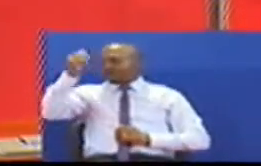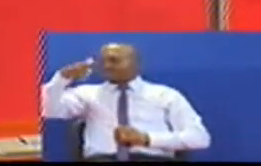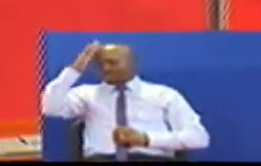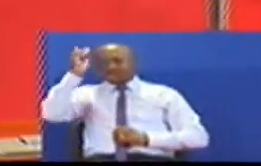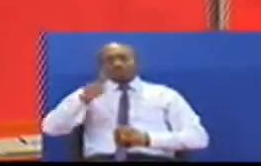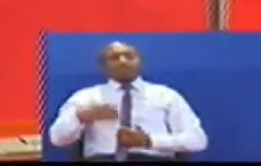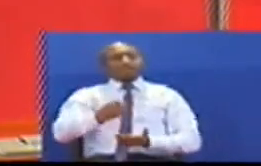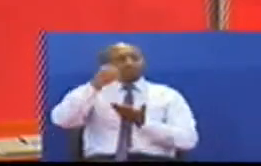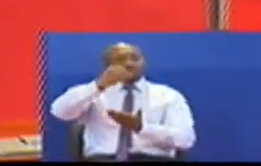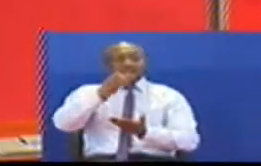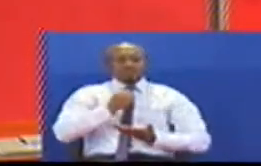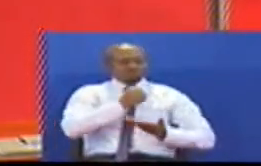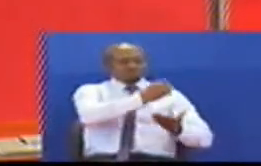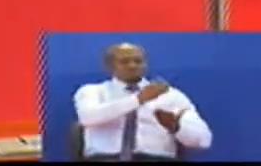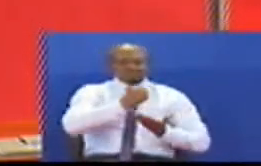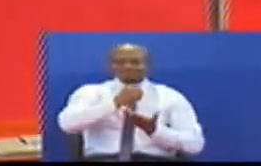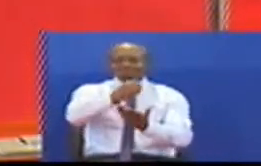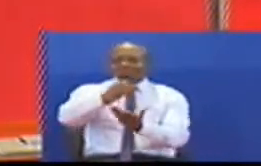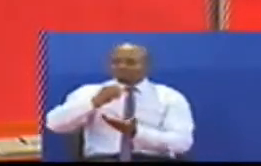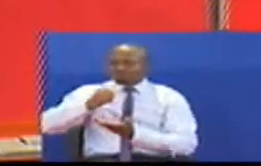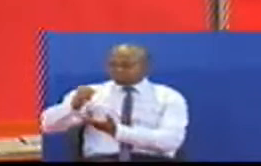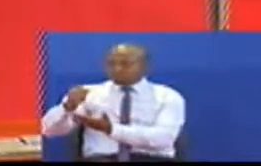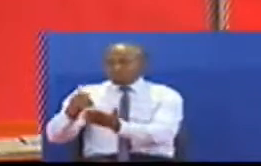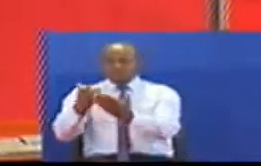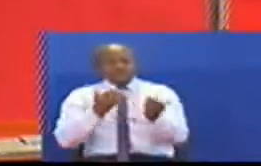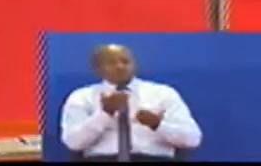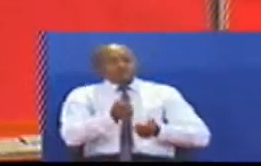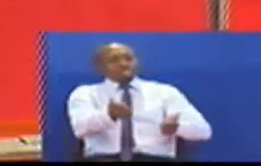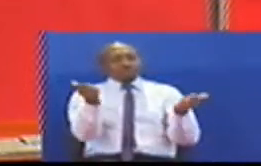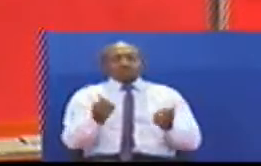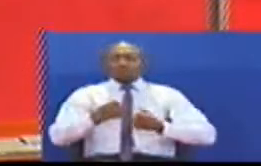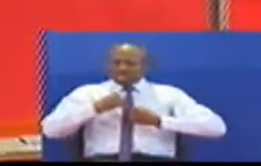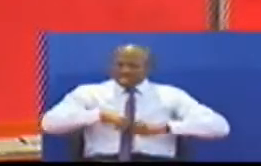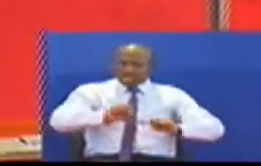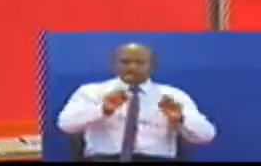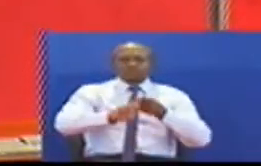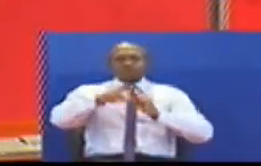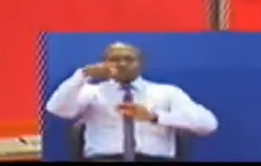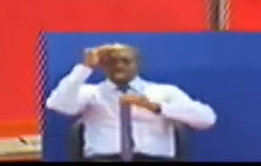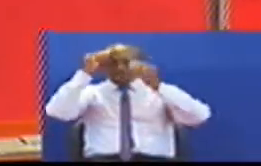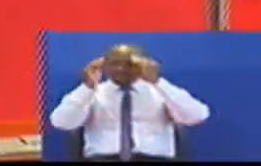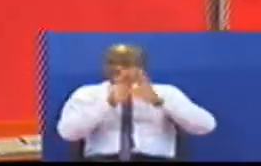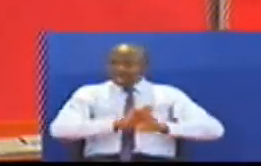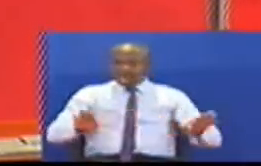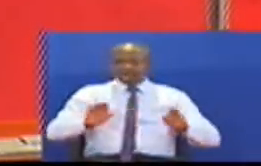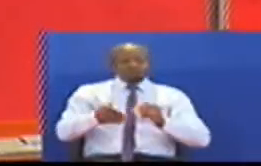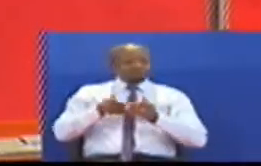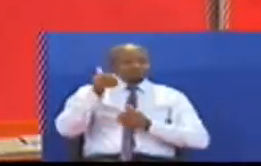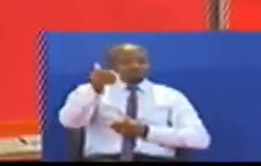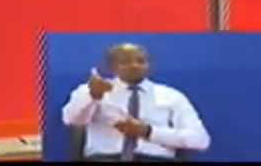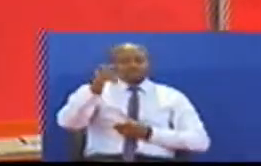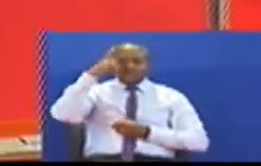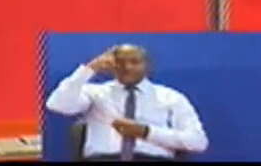mtaji wa kuwapa, kwa sababu wao wenyewe wameutengeneza, wao wenyewe wamejifunza. Na kutokea hapo mimi naamini kwamba sasa